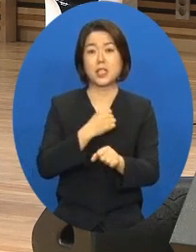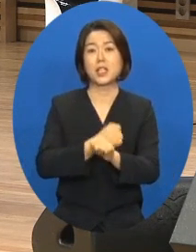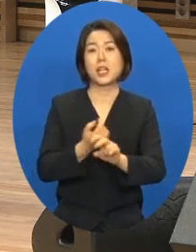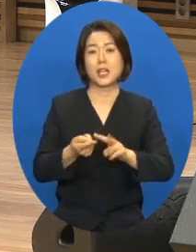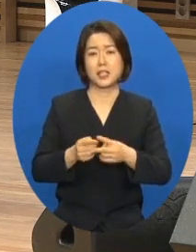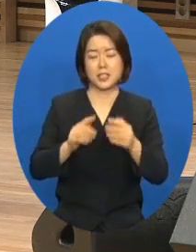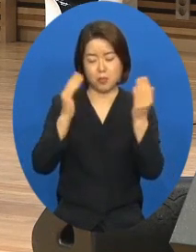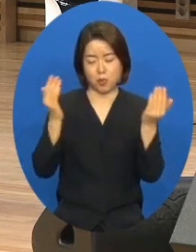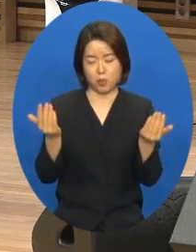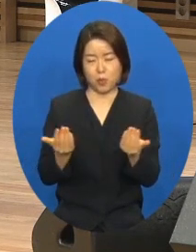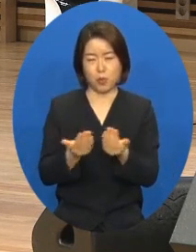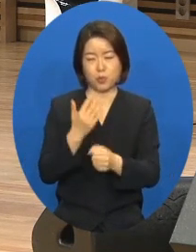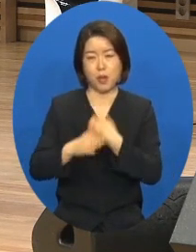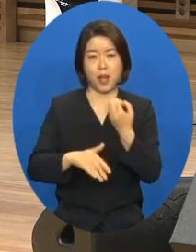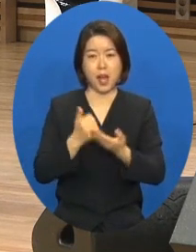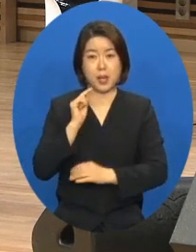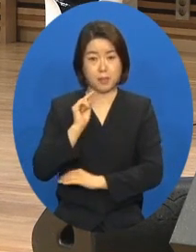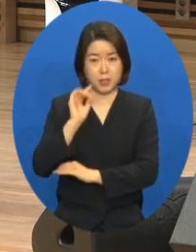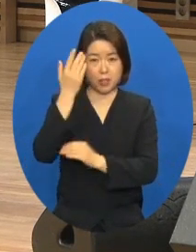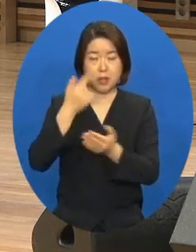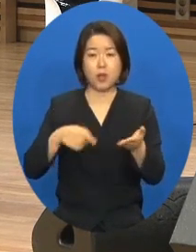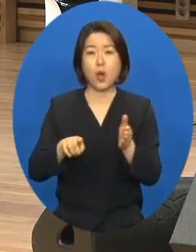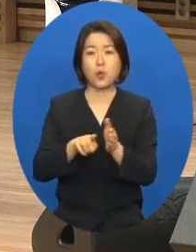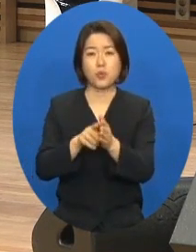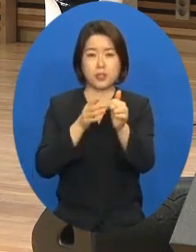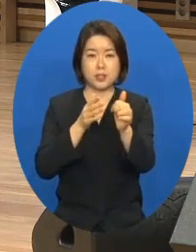것을 하나님의 영광을 위하여 하십시오.